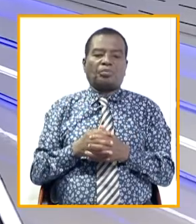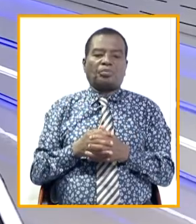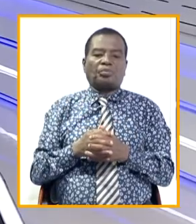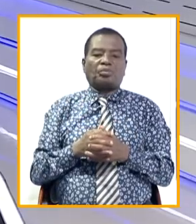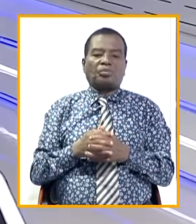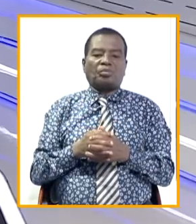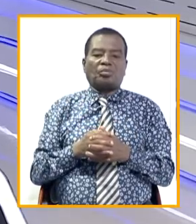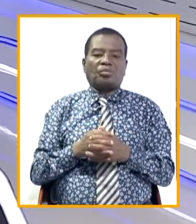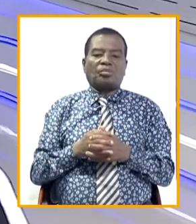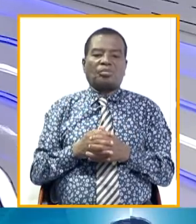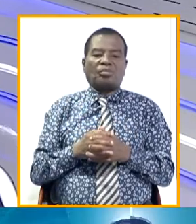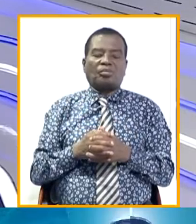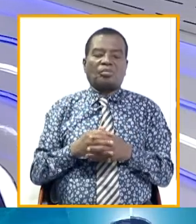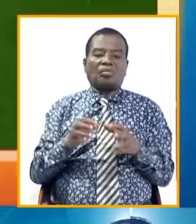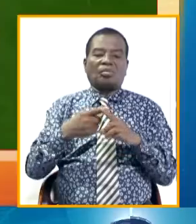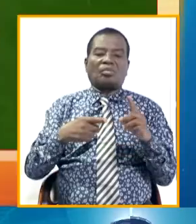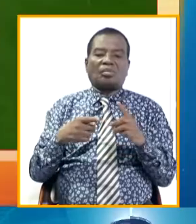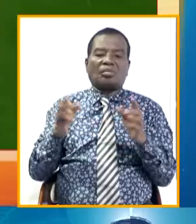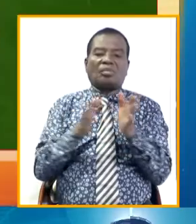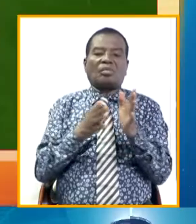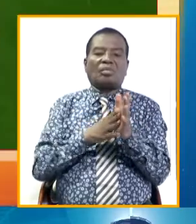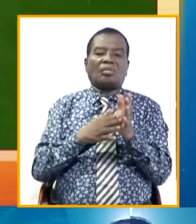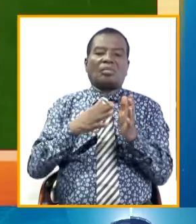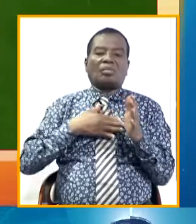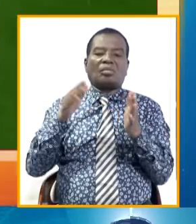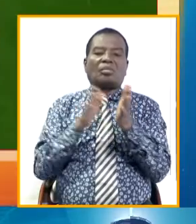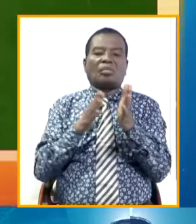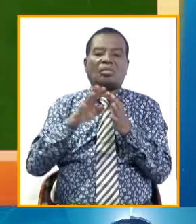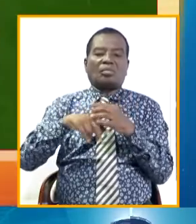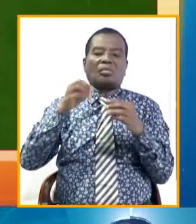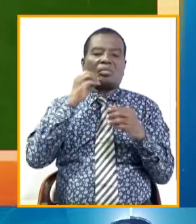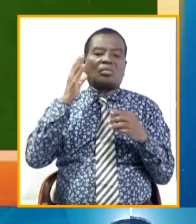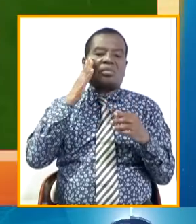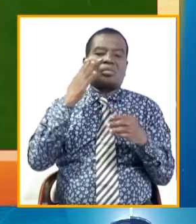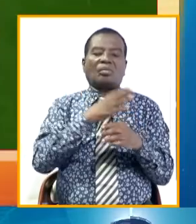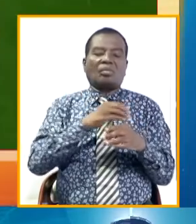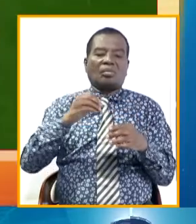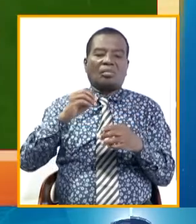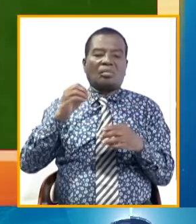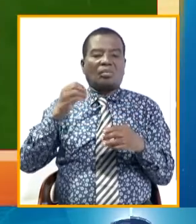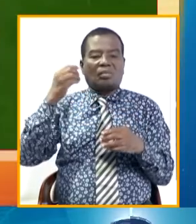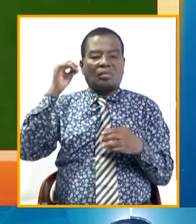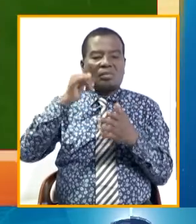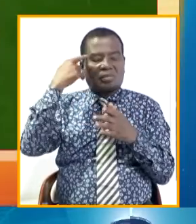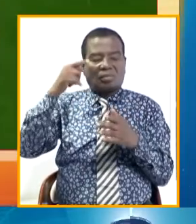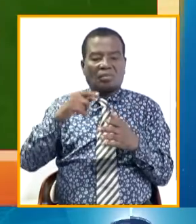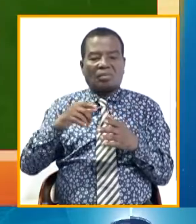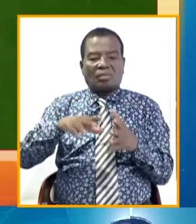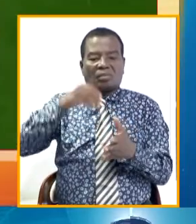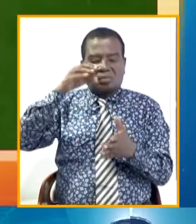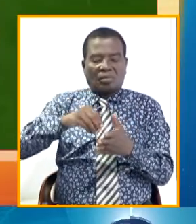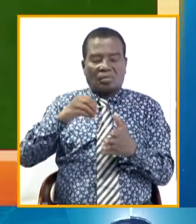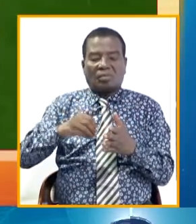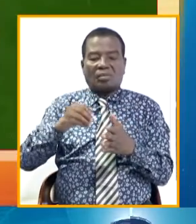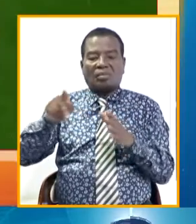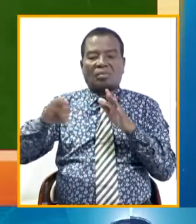Mon école à la maison est une plateforme de ressources pédagogiques destinée aux apprenants du préscolaire, du